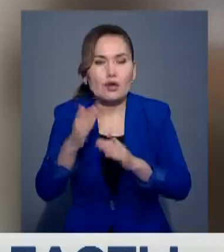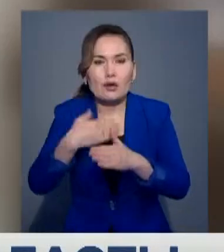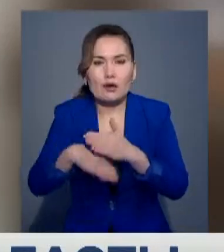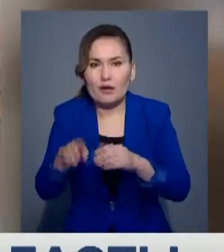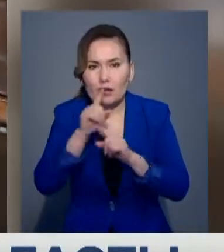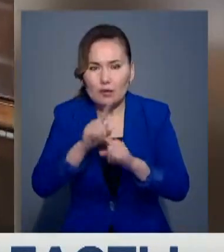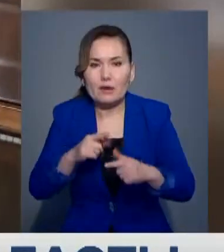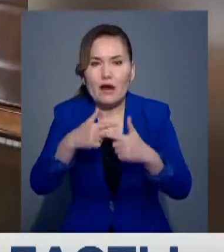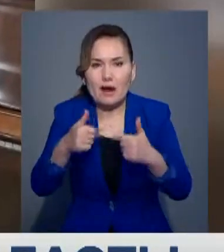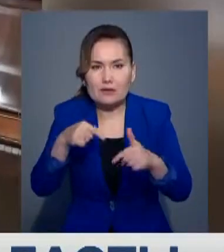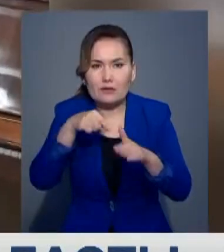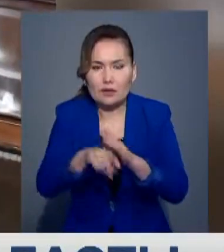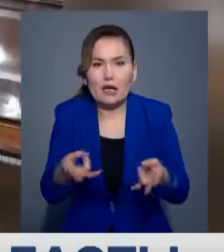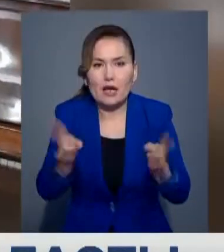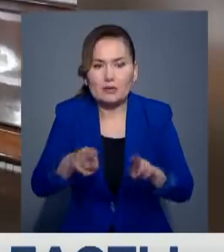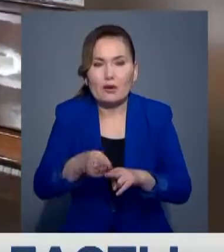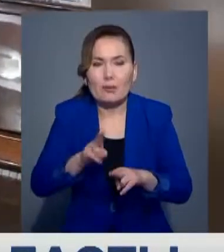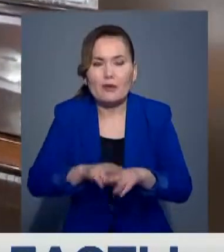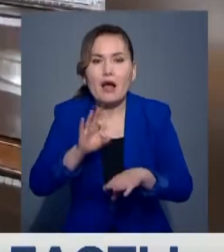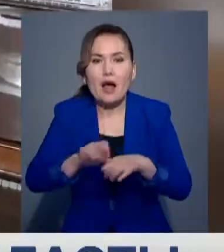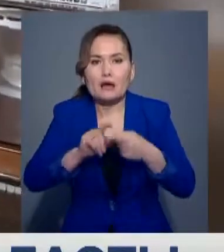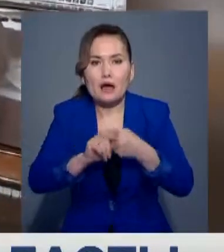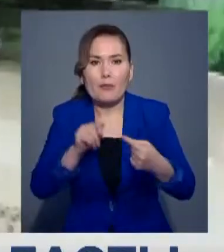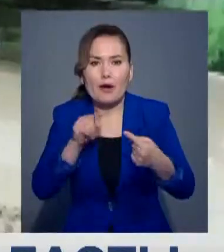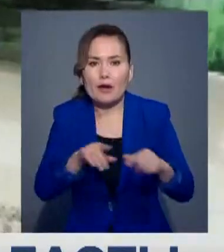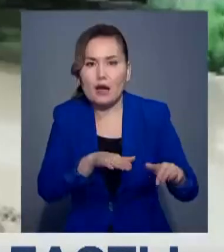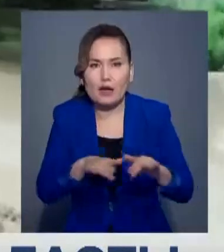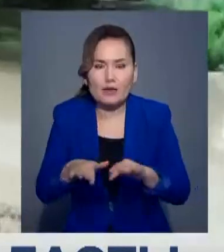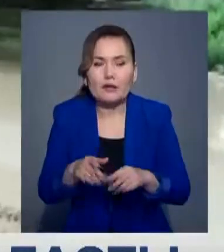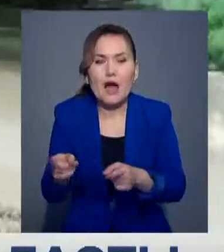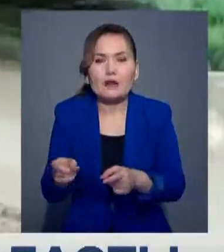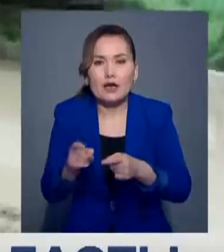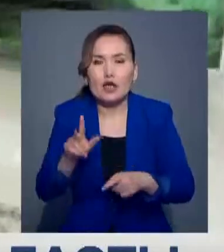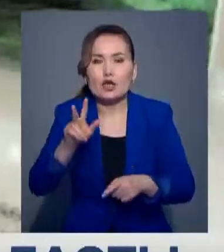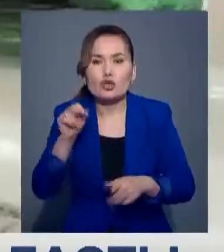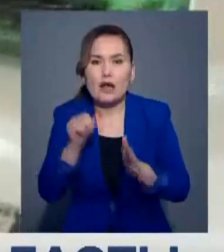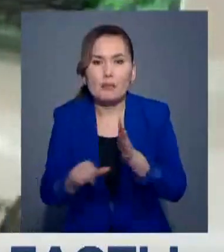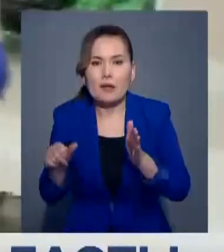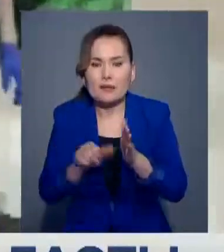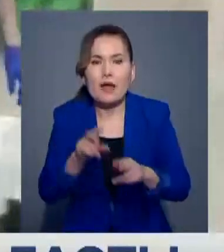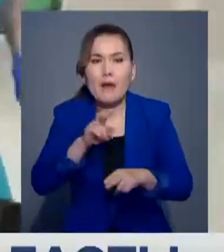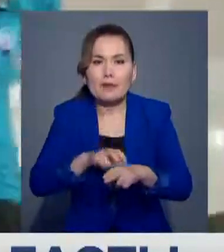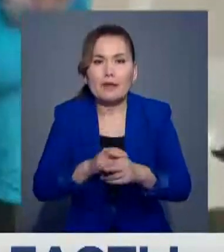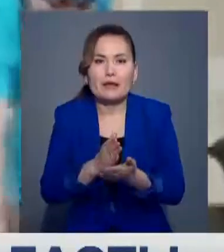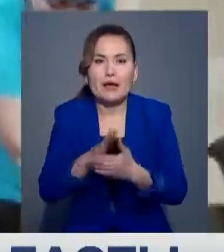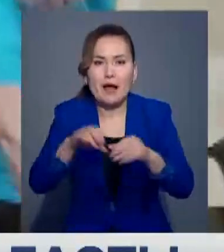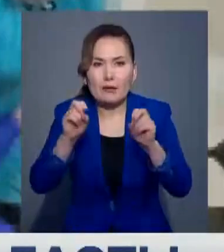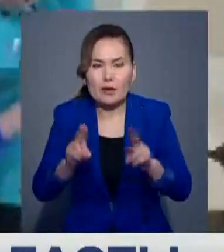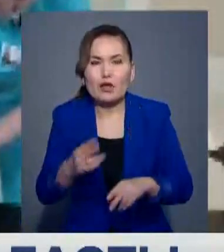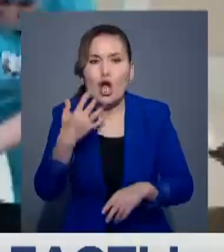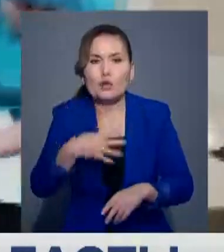барып тұрақтайды. Айта кетейік, өңірде эпидемияға қарсы іс-шараларға тартылған 366 медициналық